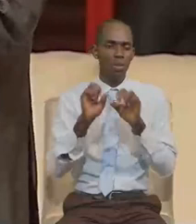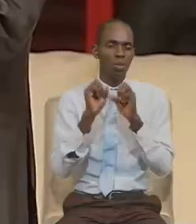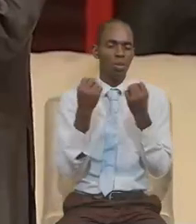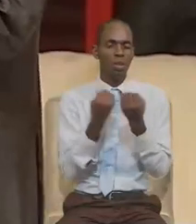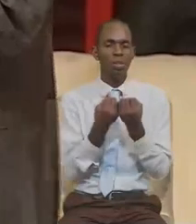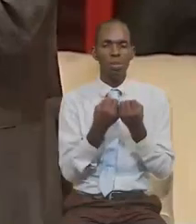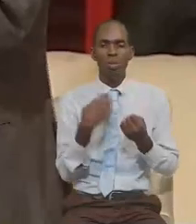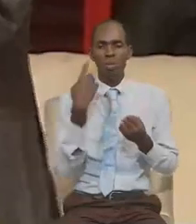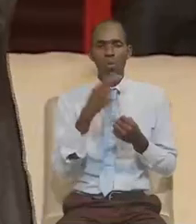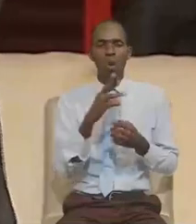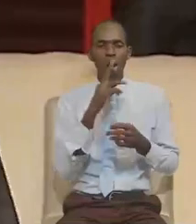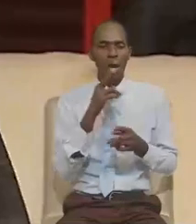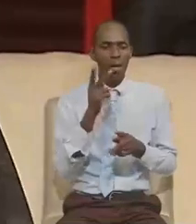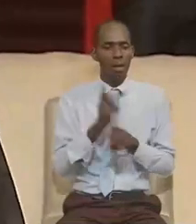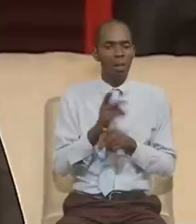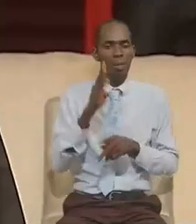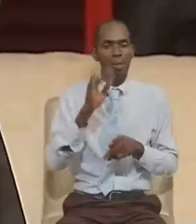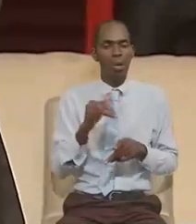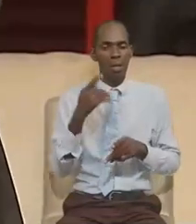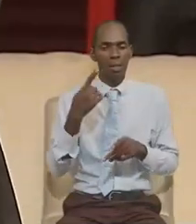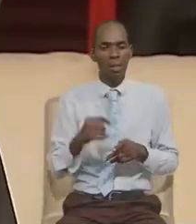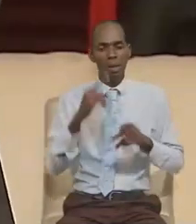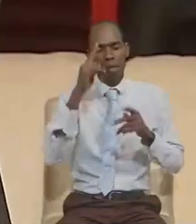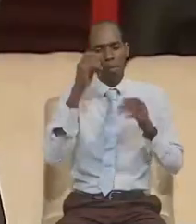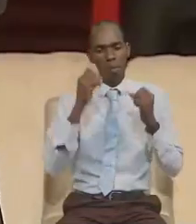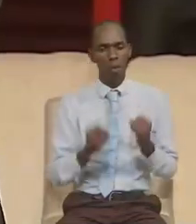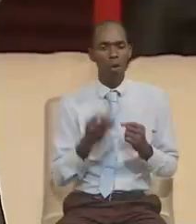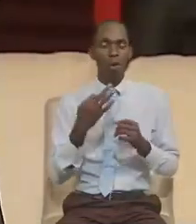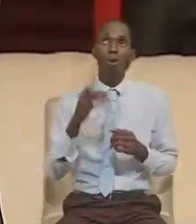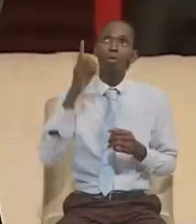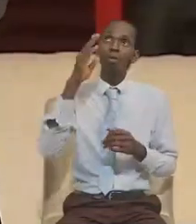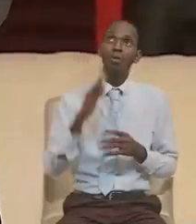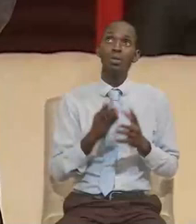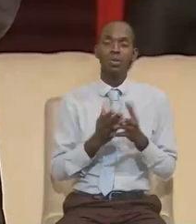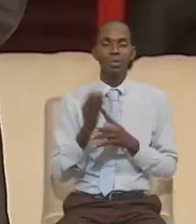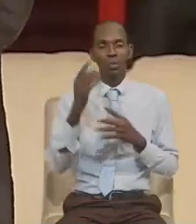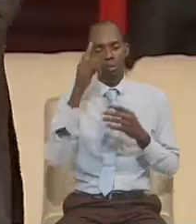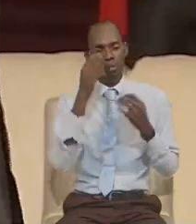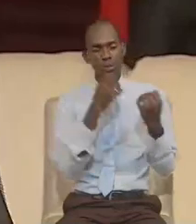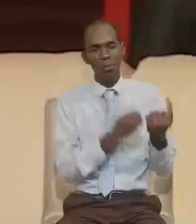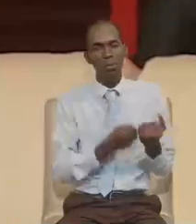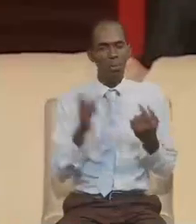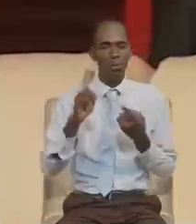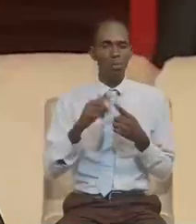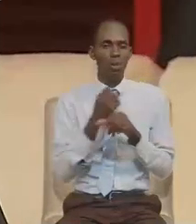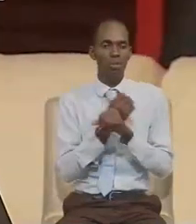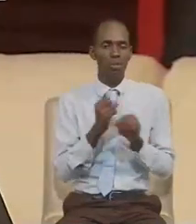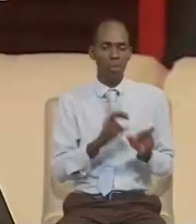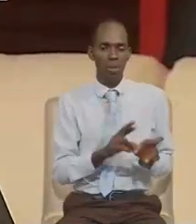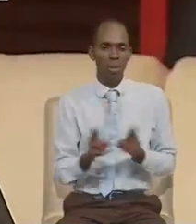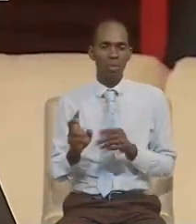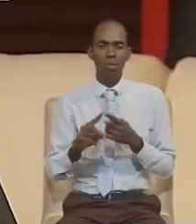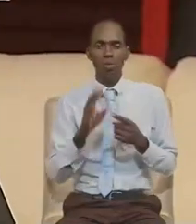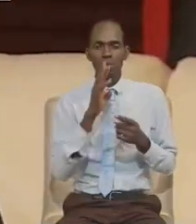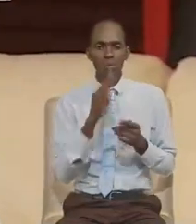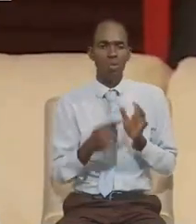Nous qui sommes gardés par la puissance de Dieu, par la foi pour le salut, prêt à être révélé dans les derniers